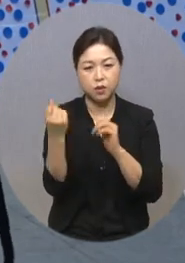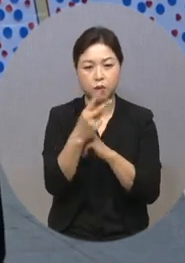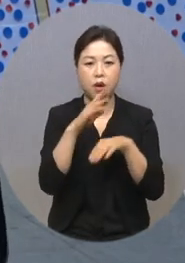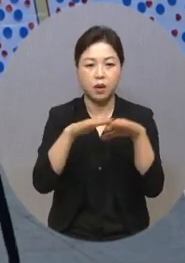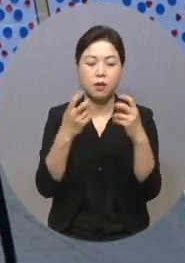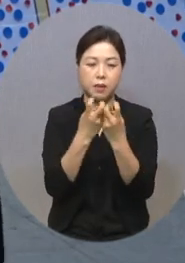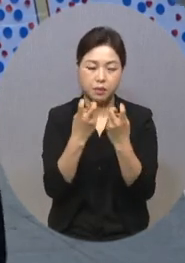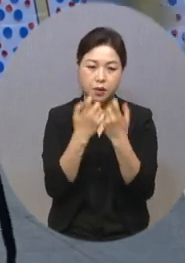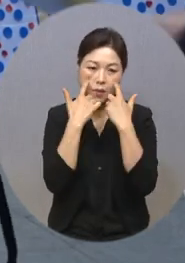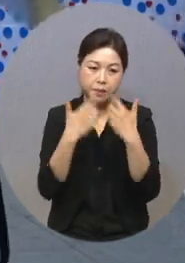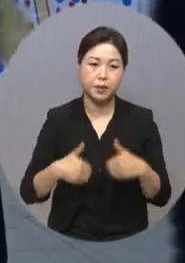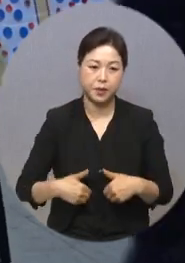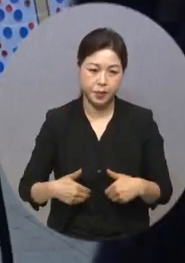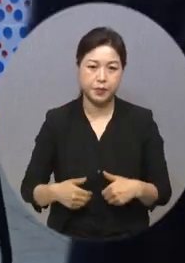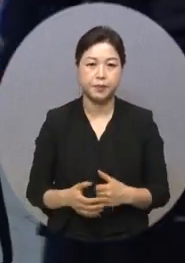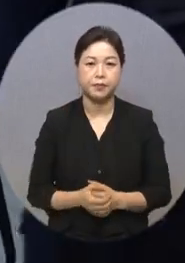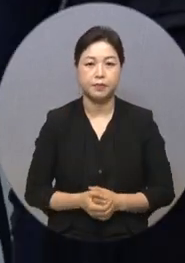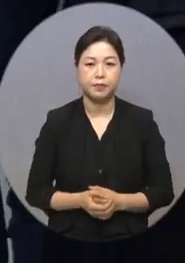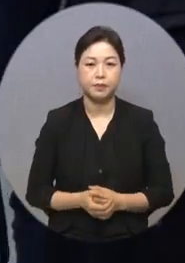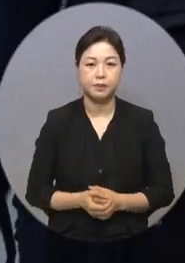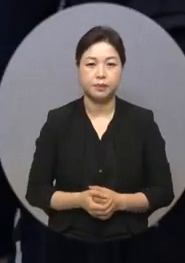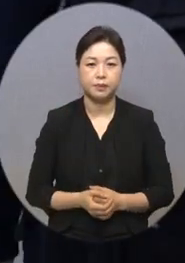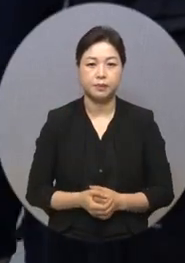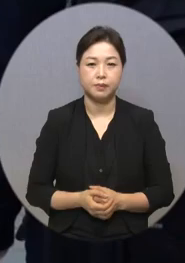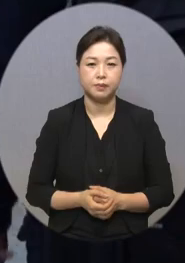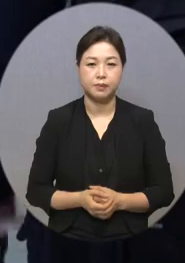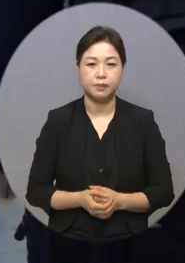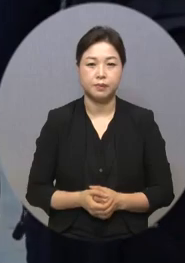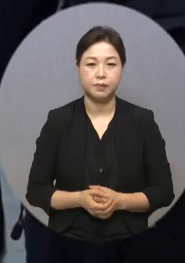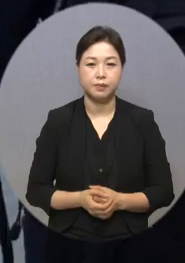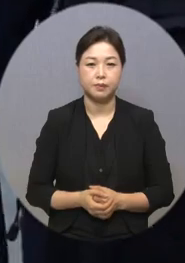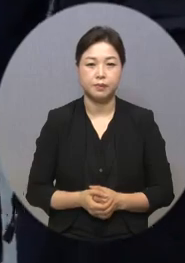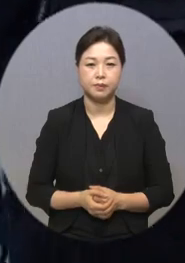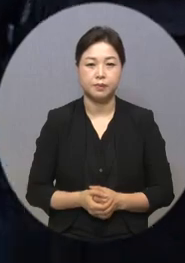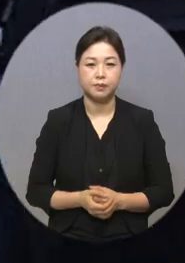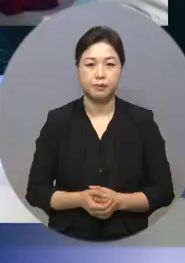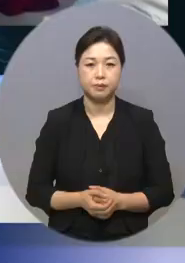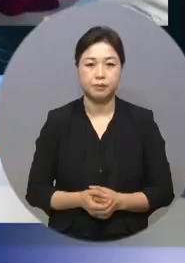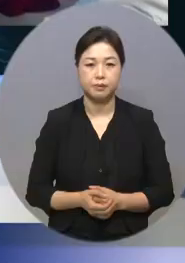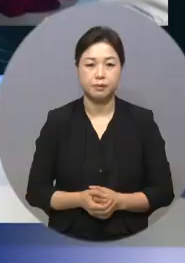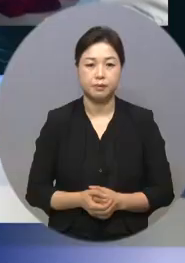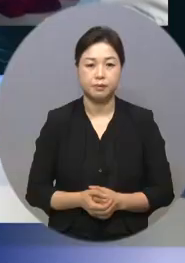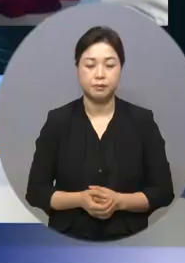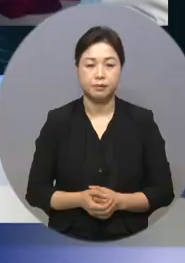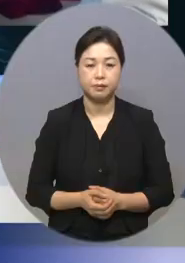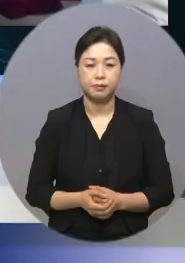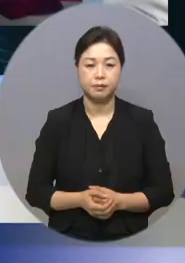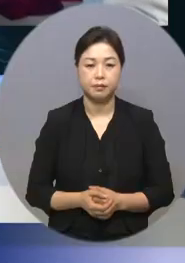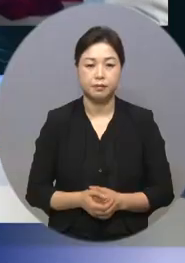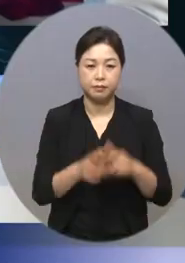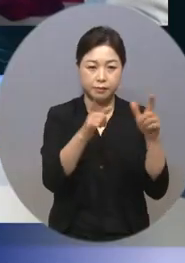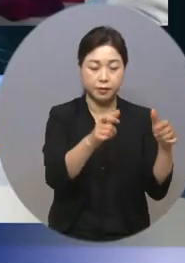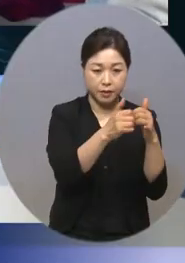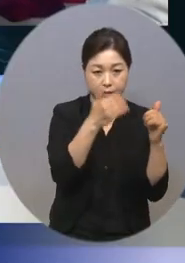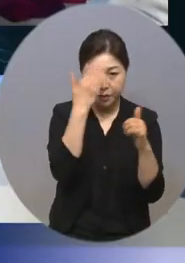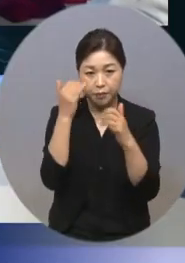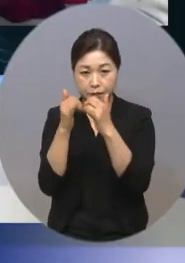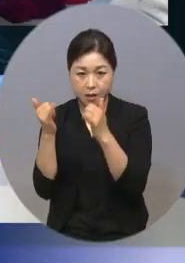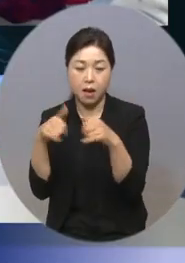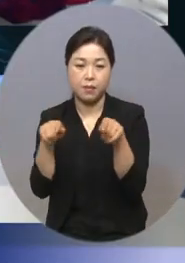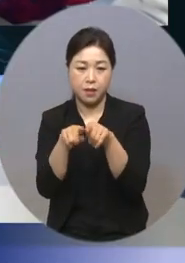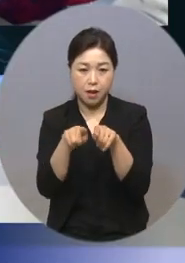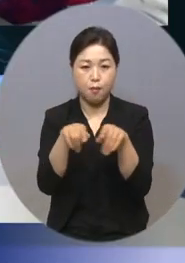절실해 보입니다 복지 tv 경기방송 정선 입니다 주민과 청년이 함께